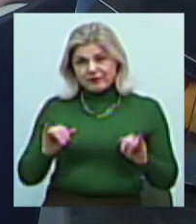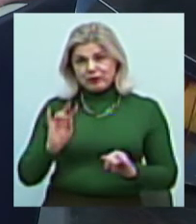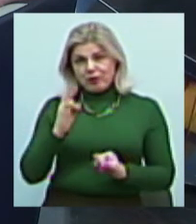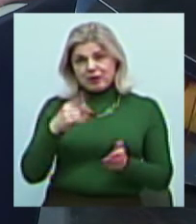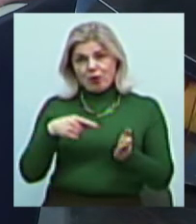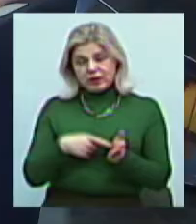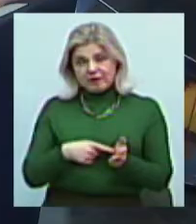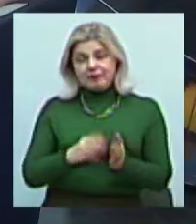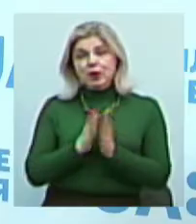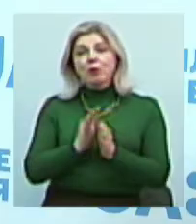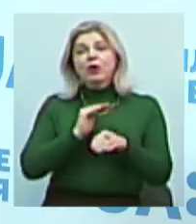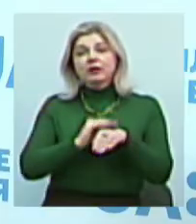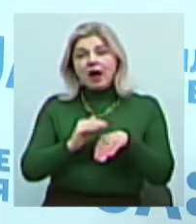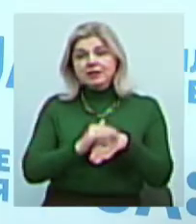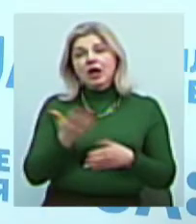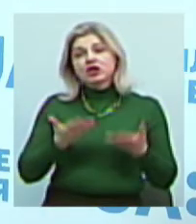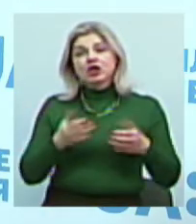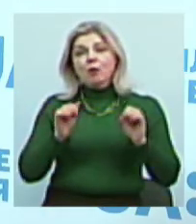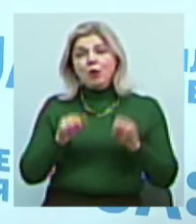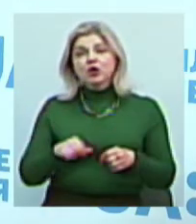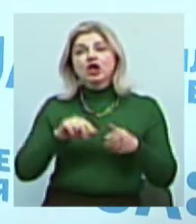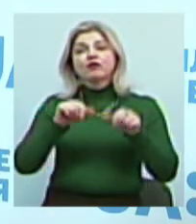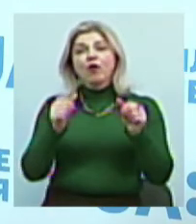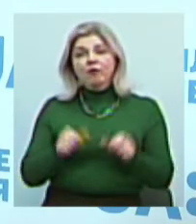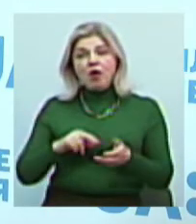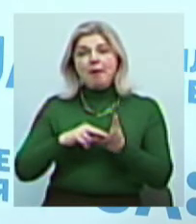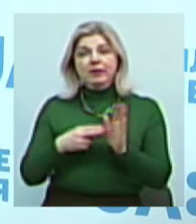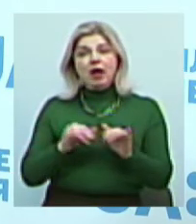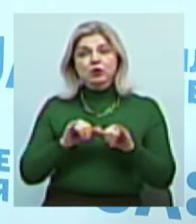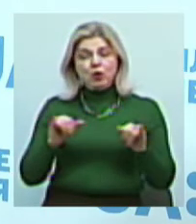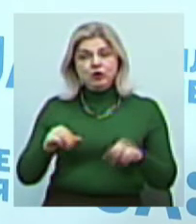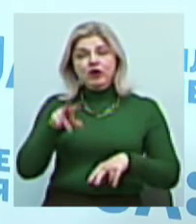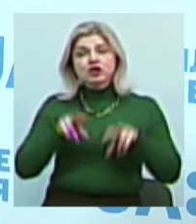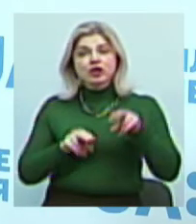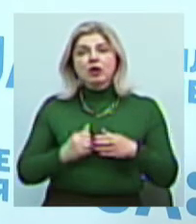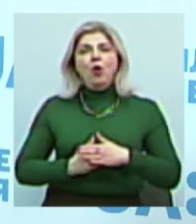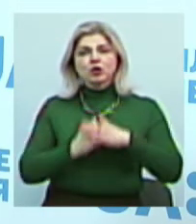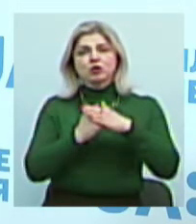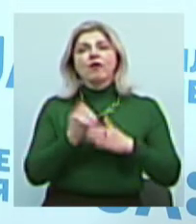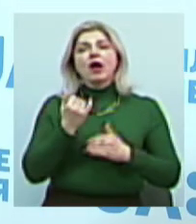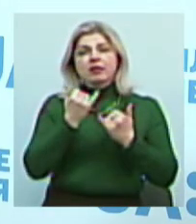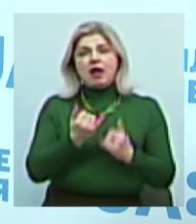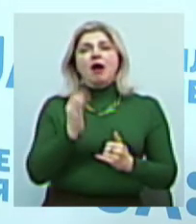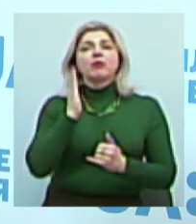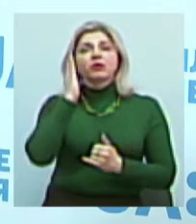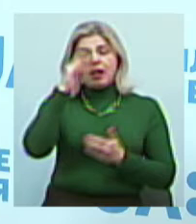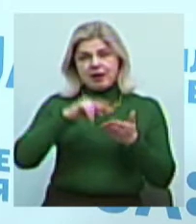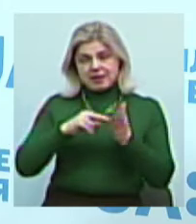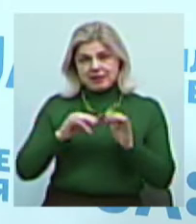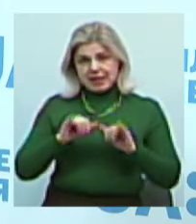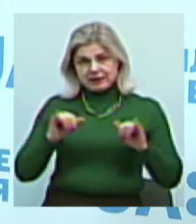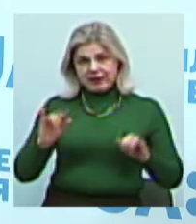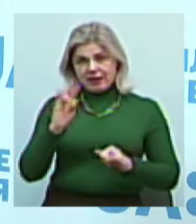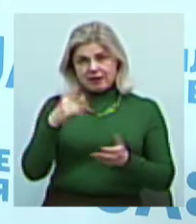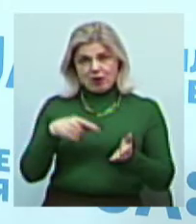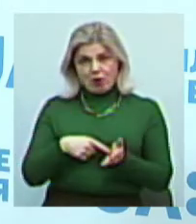будь ласка, чи можна сформований план розвитку вважати основою для подальшої стратегії розвитку Миколаєва?